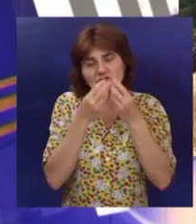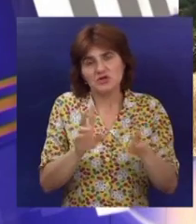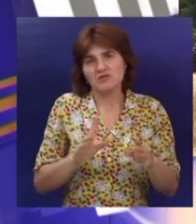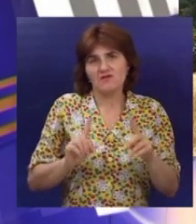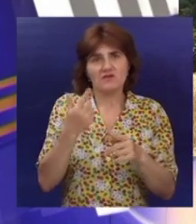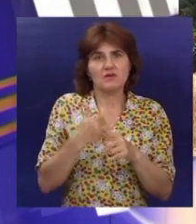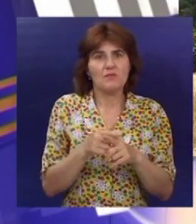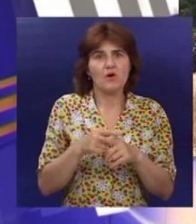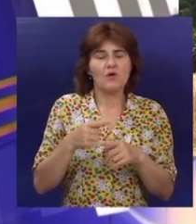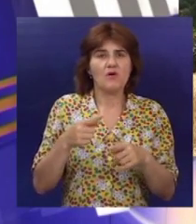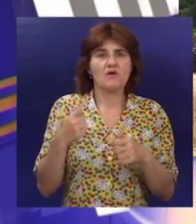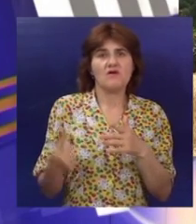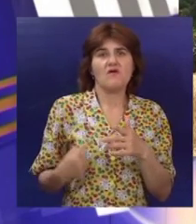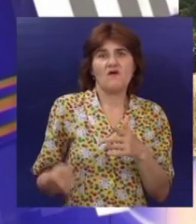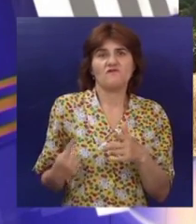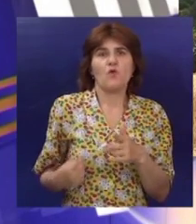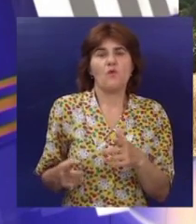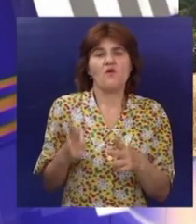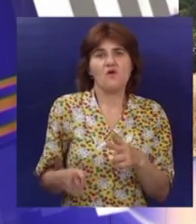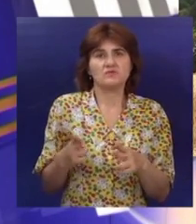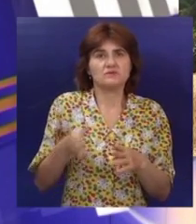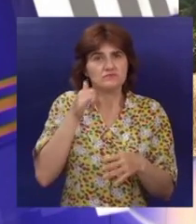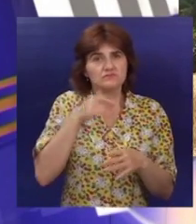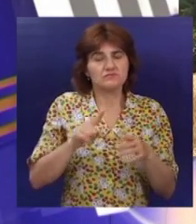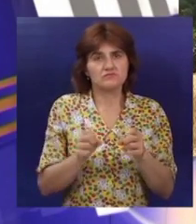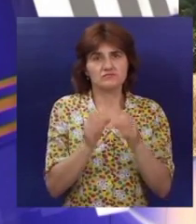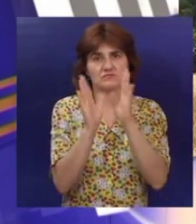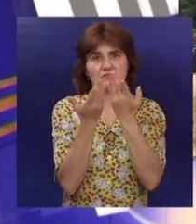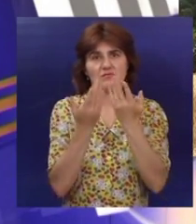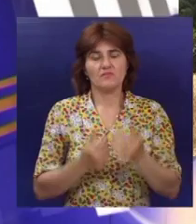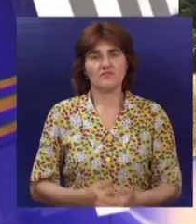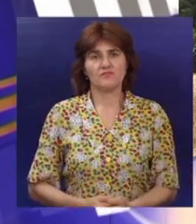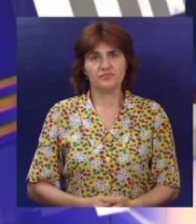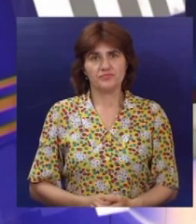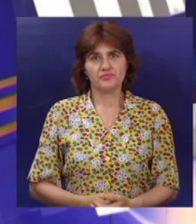požara su varnice lokomotiva lokalnih vozova.